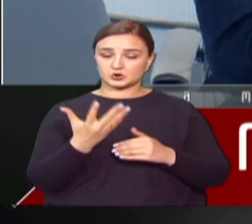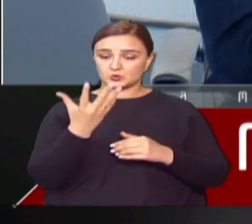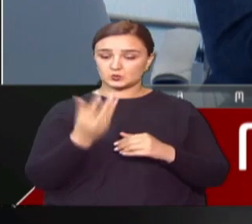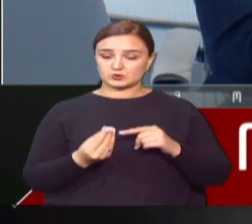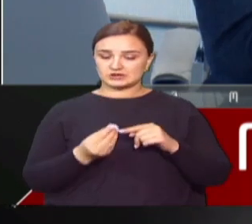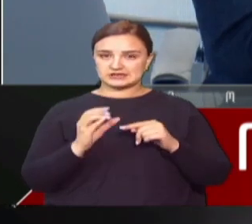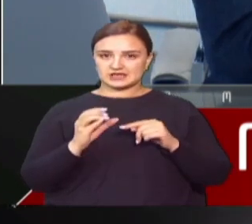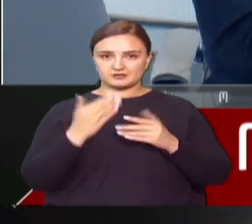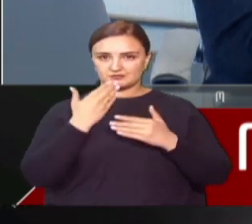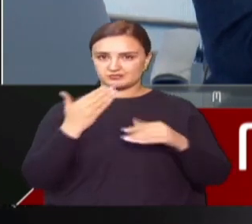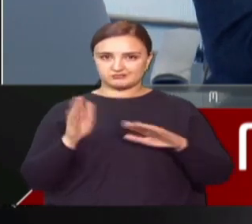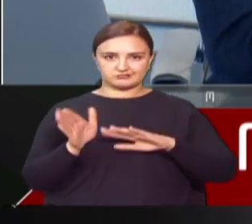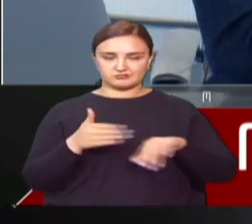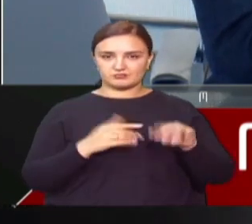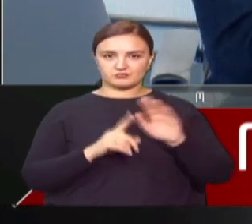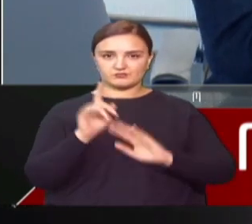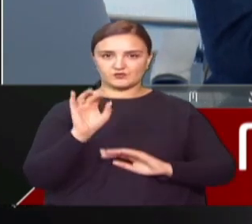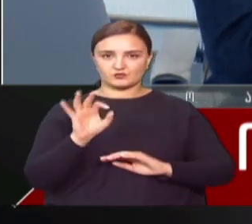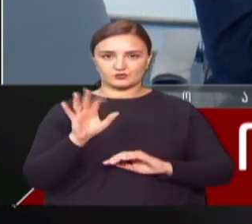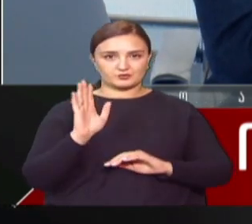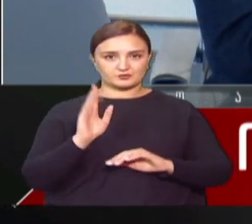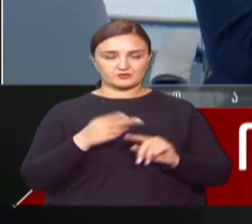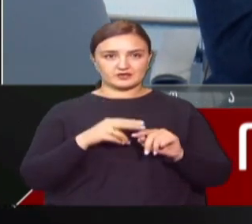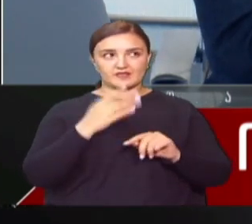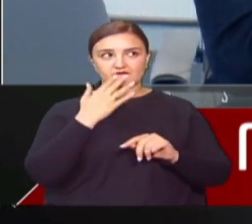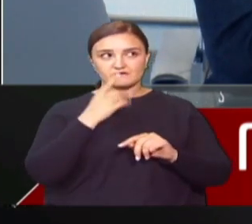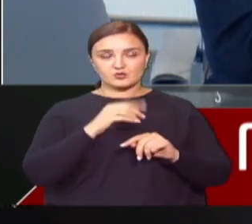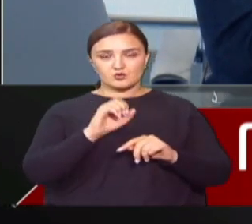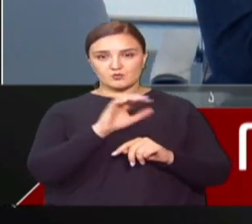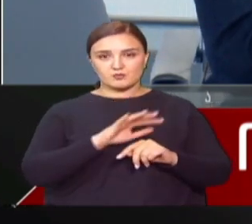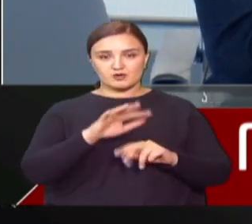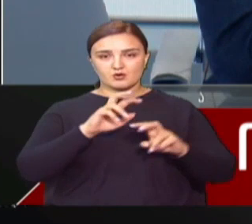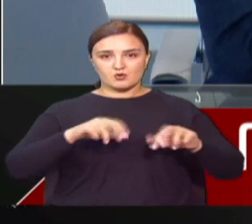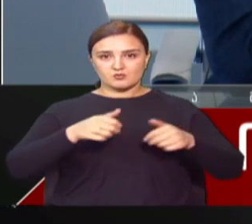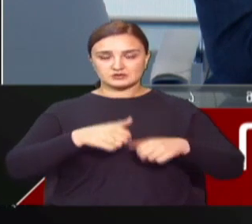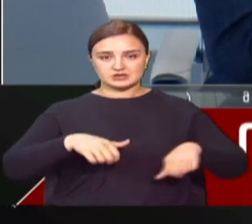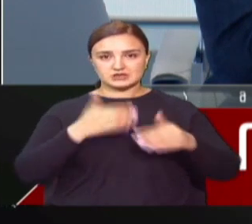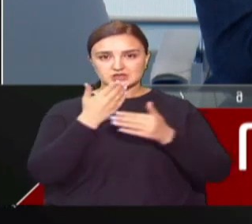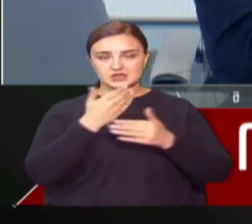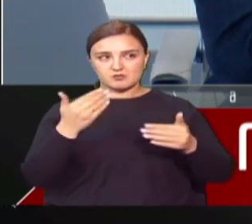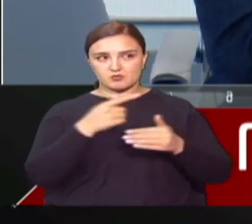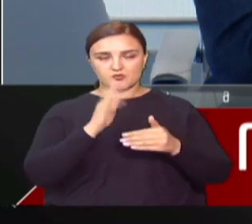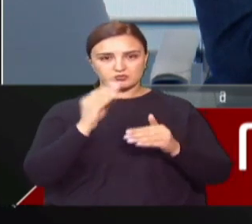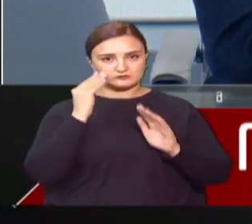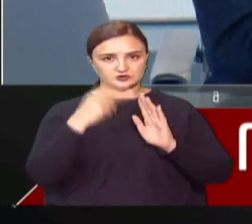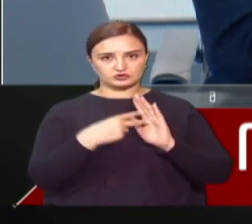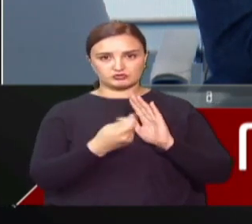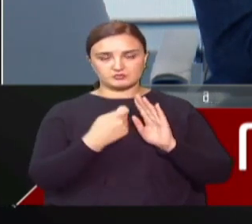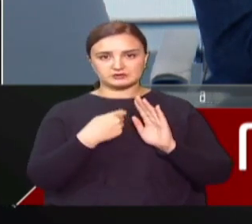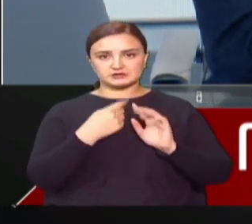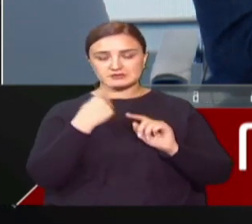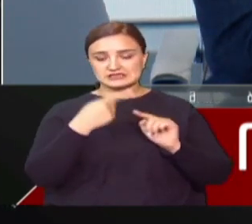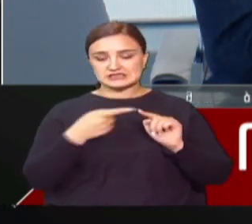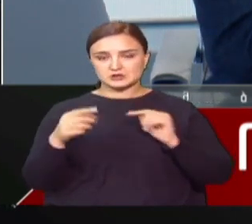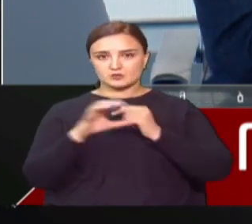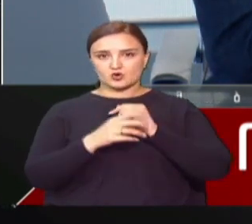სექტემბერი დასრულდება, დგება ოქტომბერი, როდესაც ევროკომისიის საბოლოო შეფასებას ველოდებით და უკვე შემდეგ წლის ბოლოსთვის 27 სახელმწიფოს